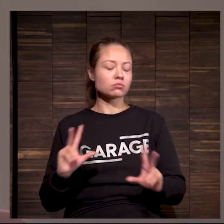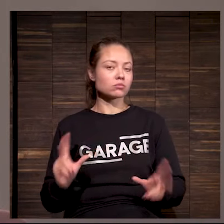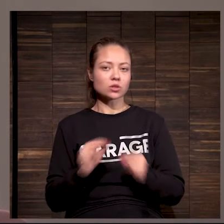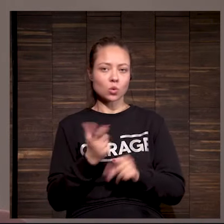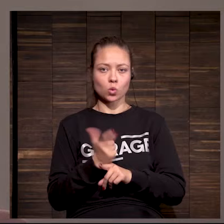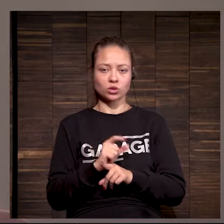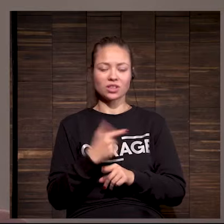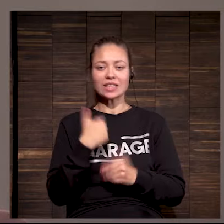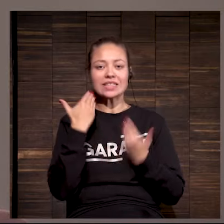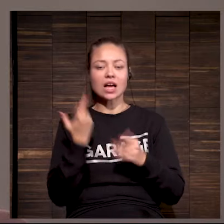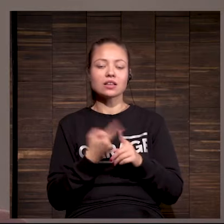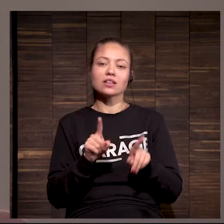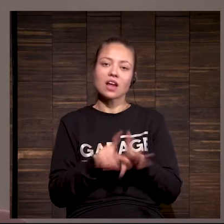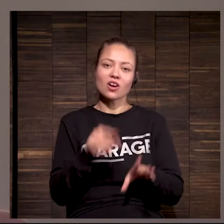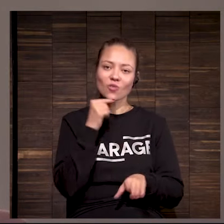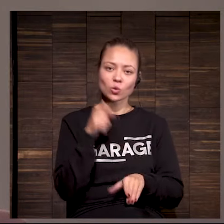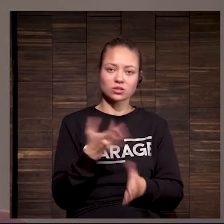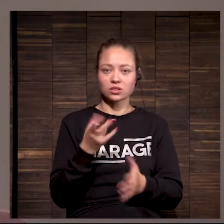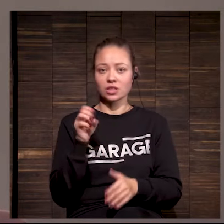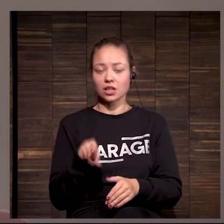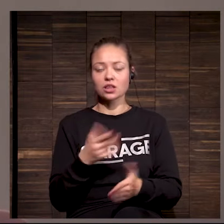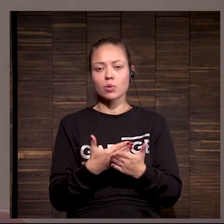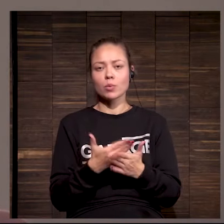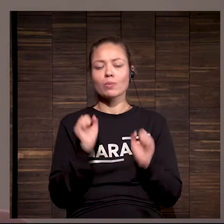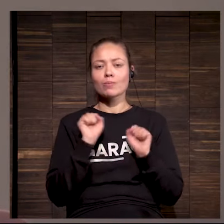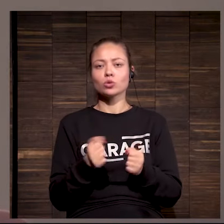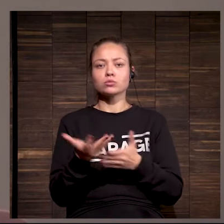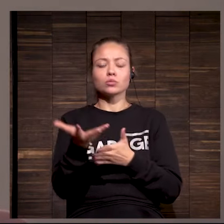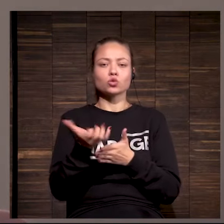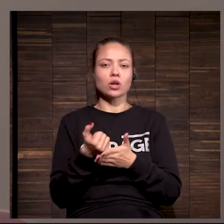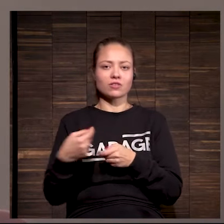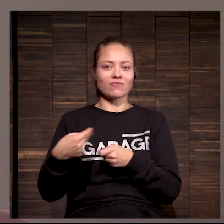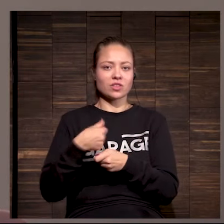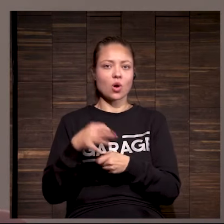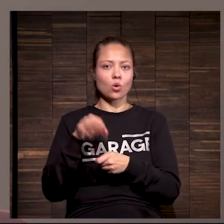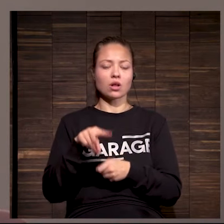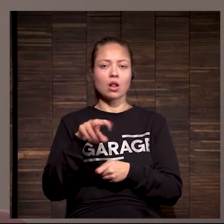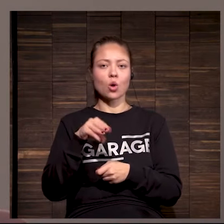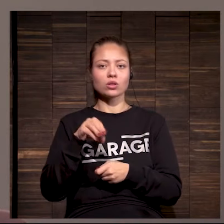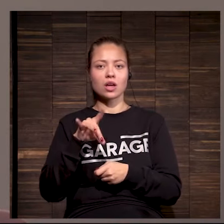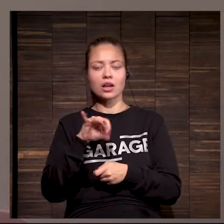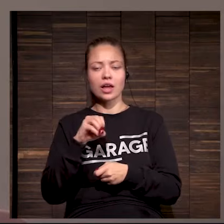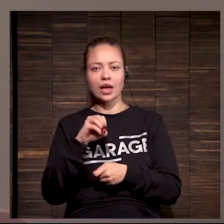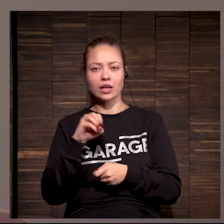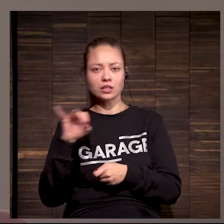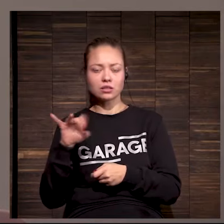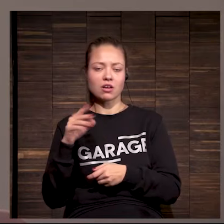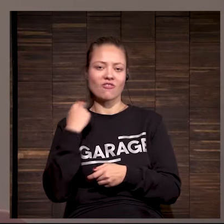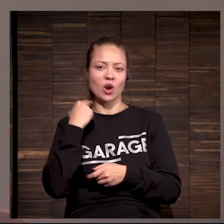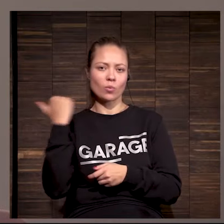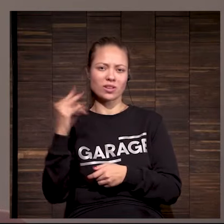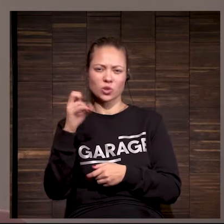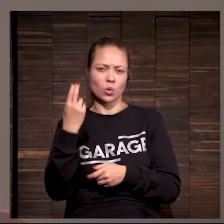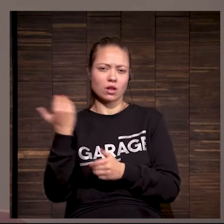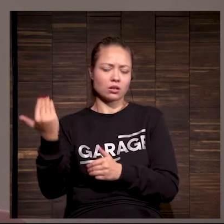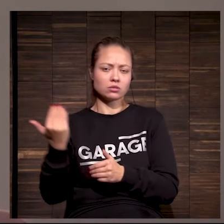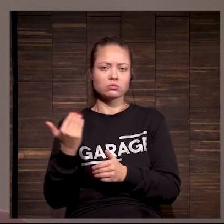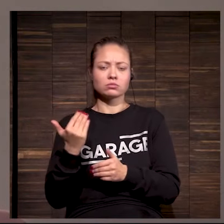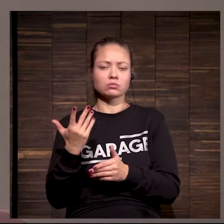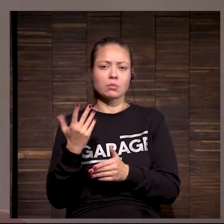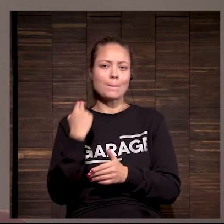так ли это в россии например можно получать финансирование от лотереи в великобритании национальный от а